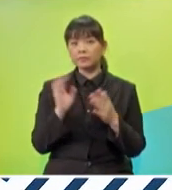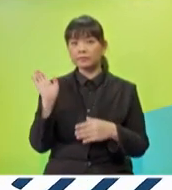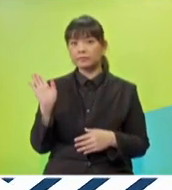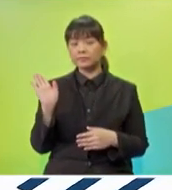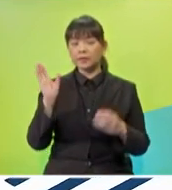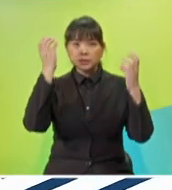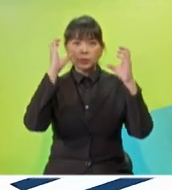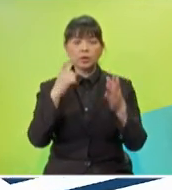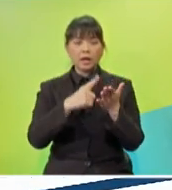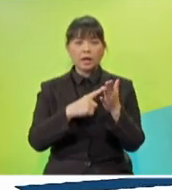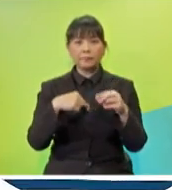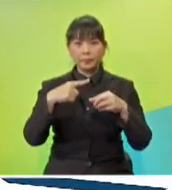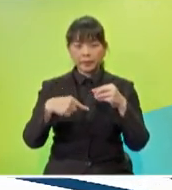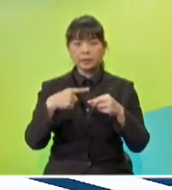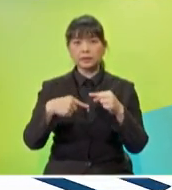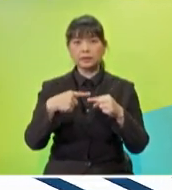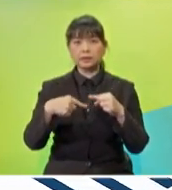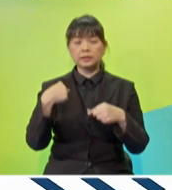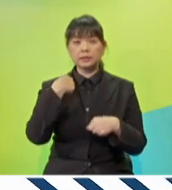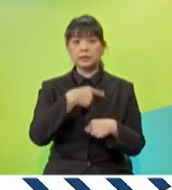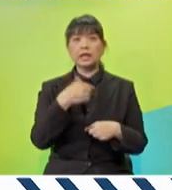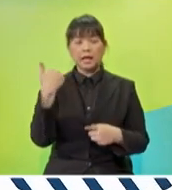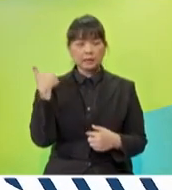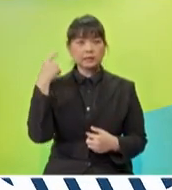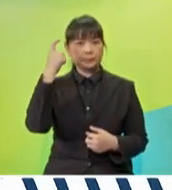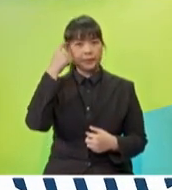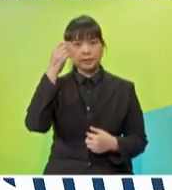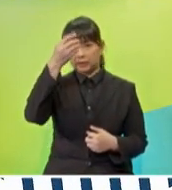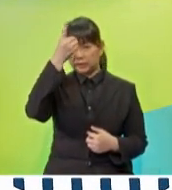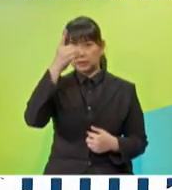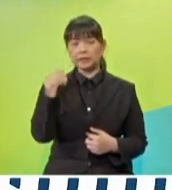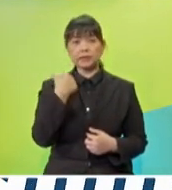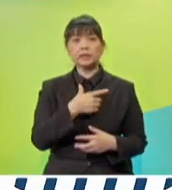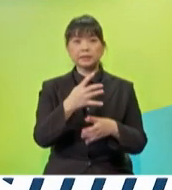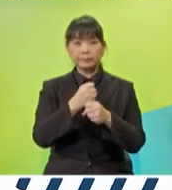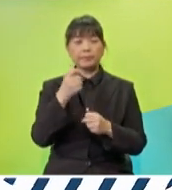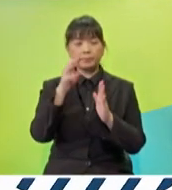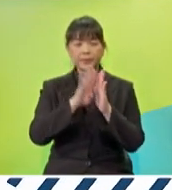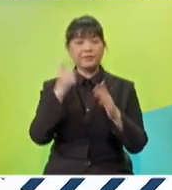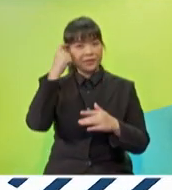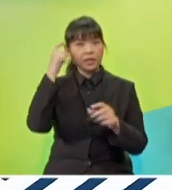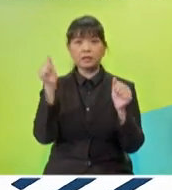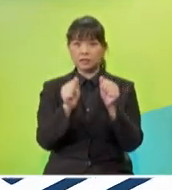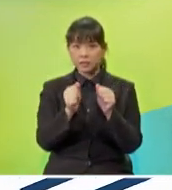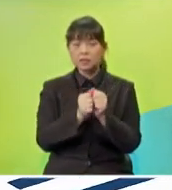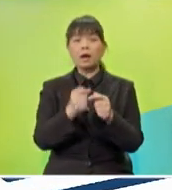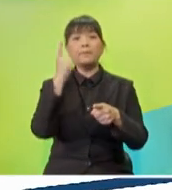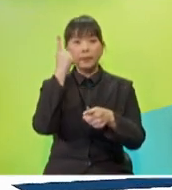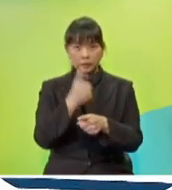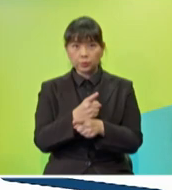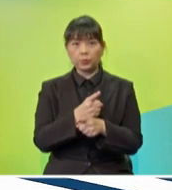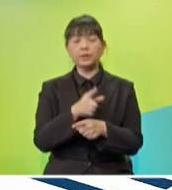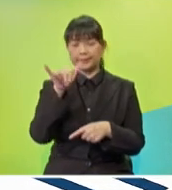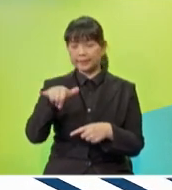apabila kita yang cerdas kita dapat berpikir dengan betul dengan betul